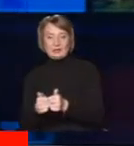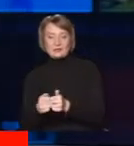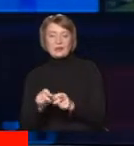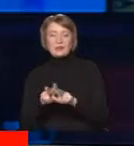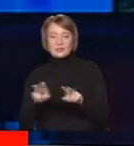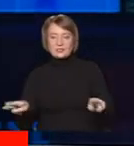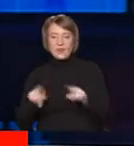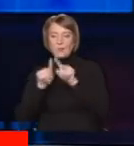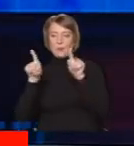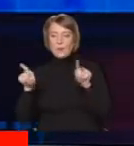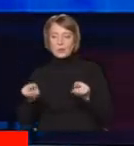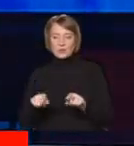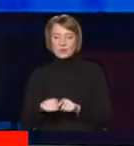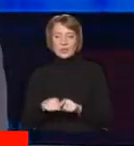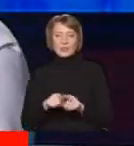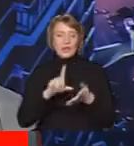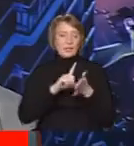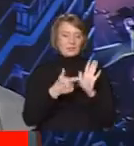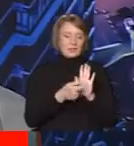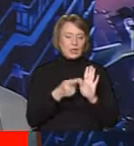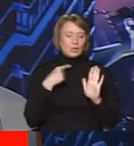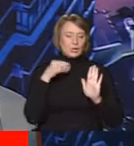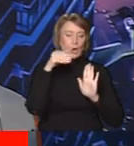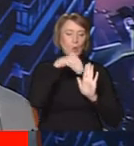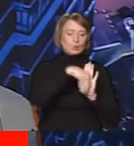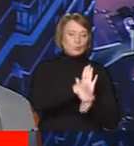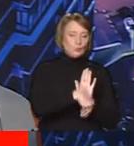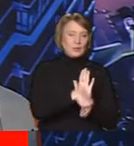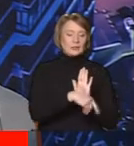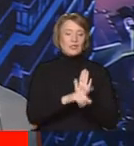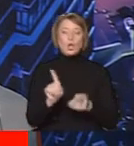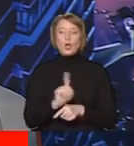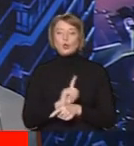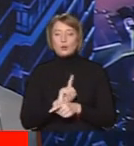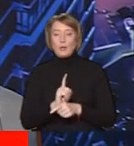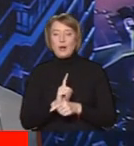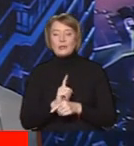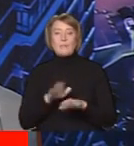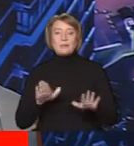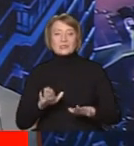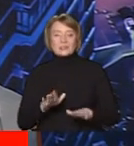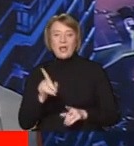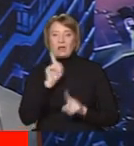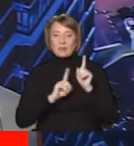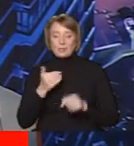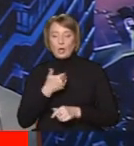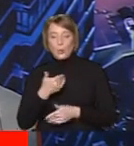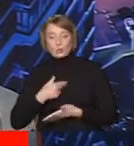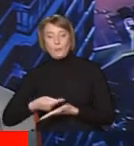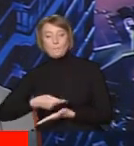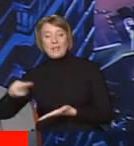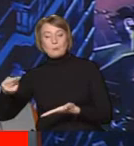так само можуть бути кабінки для голосування. І нормальна міська рада, яка хоче співпрацювати з своїми виборцями, з своїм містом, так, а